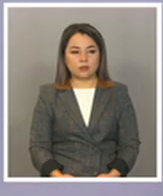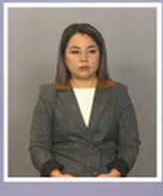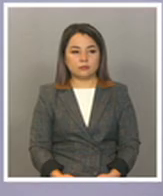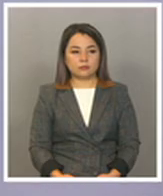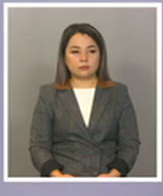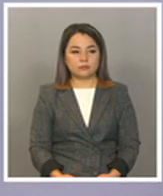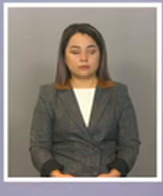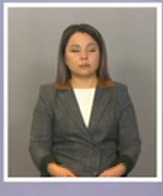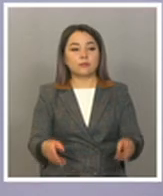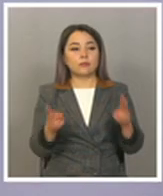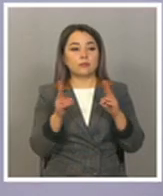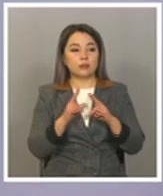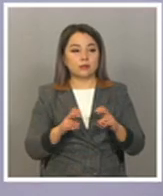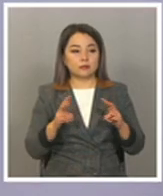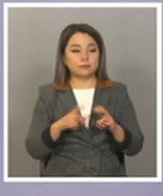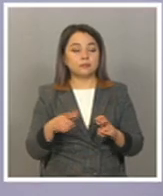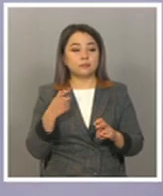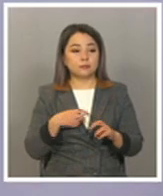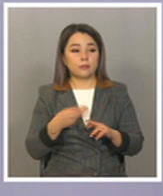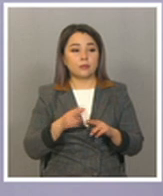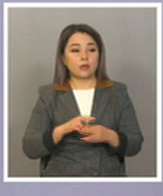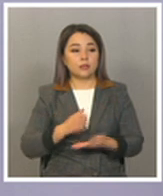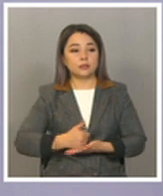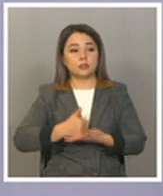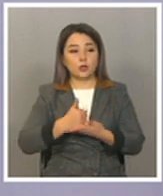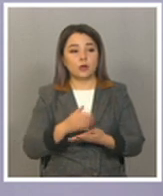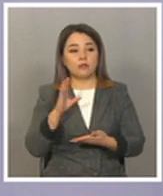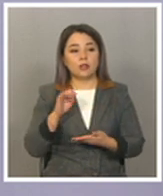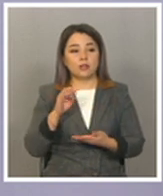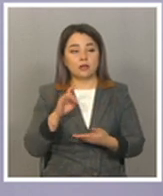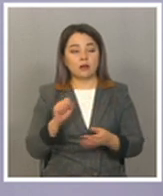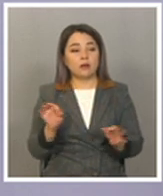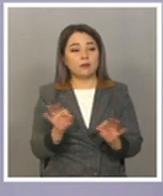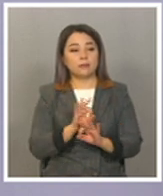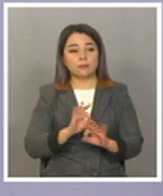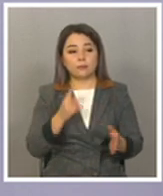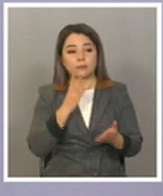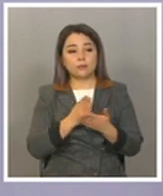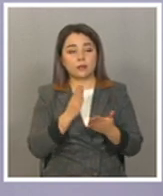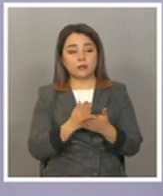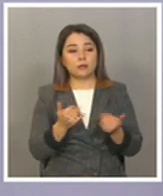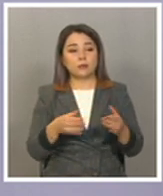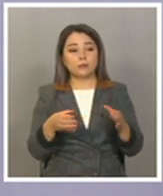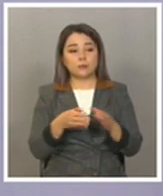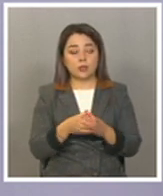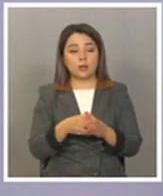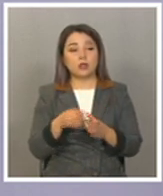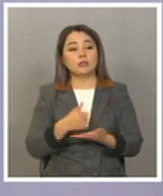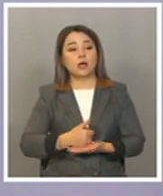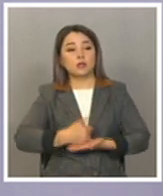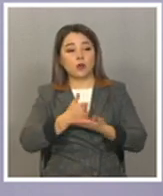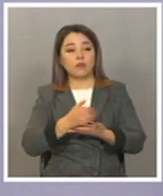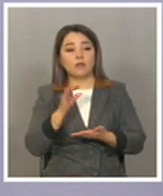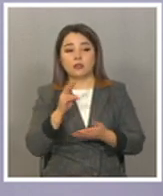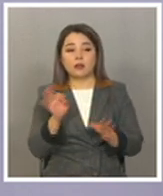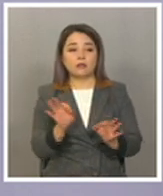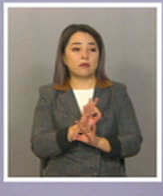Проверьте себя. Статуя Венеры невероятно прекрасна. Ах, статуя Венеры невероятно